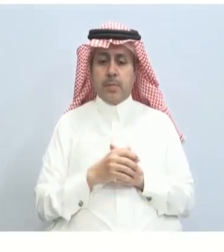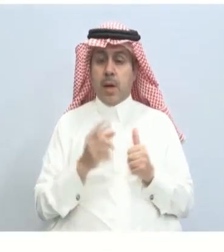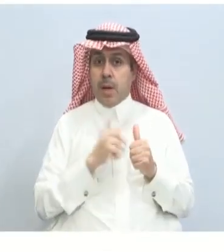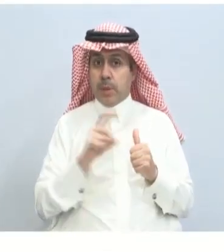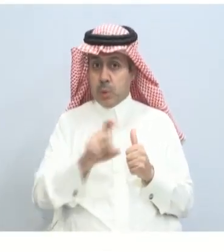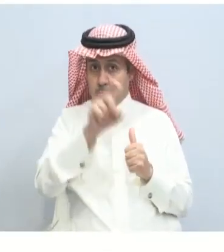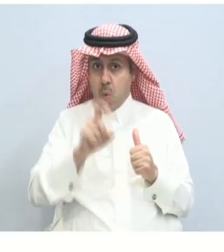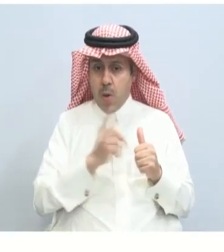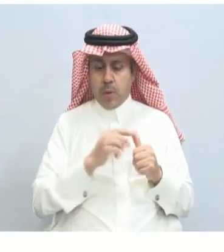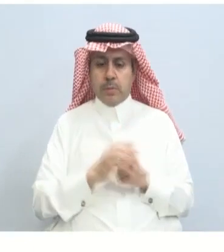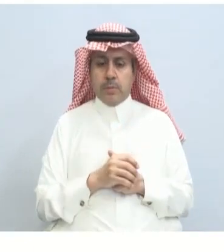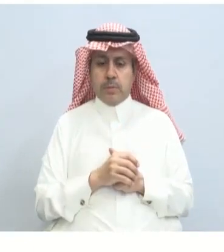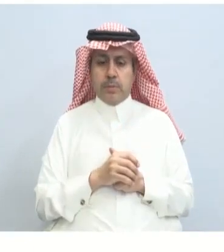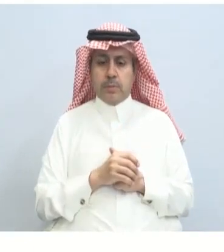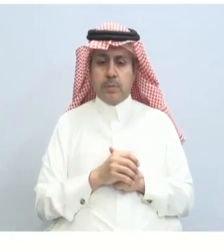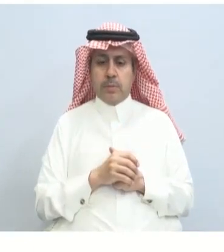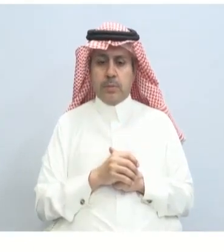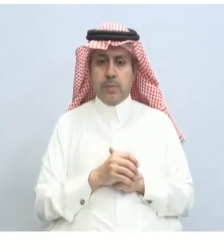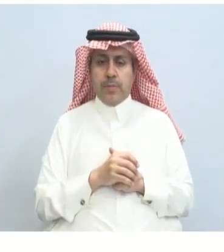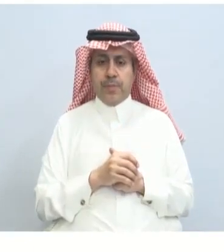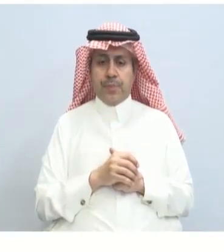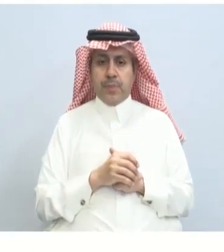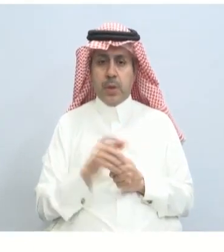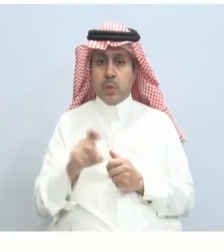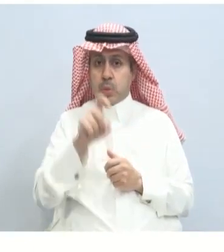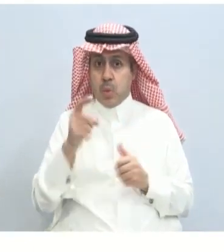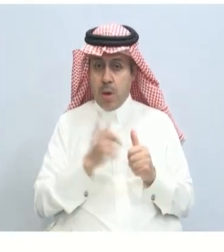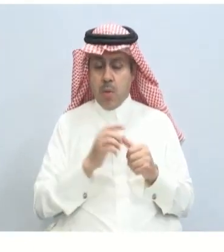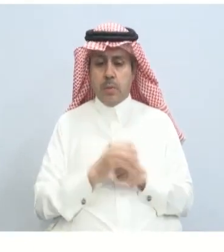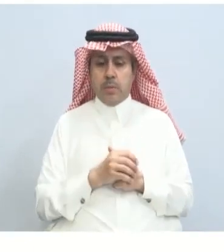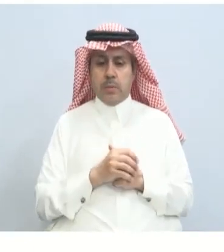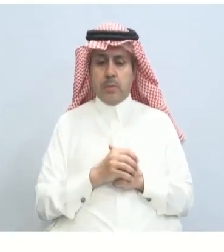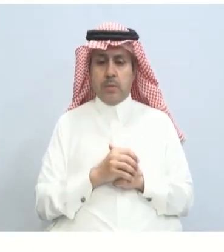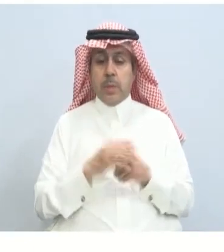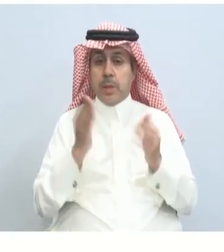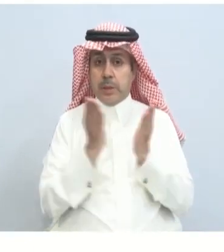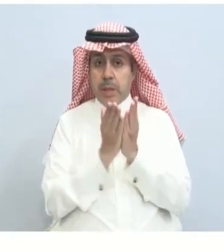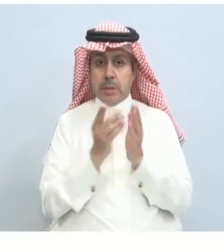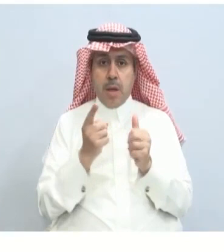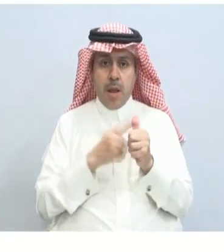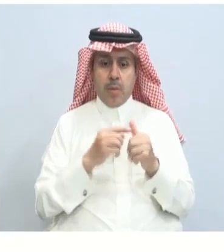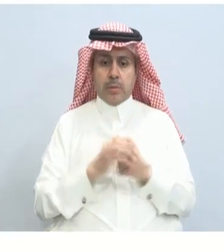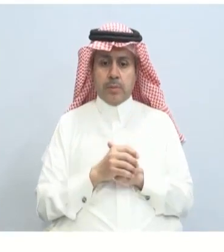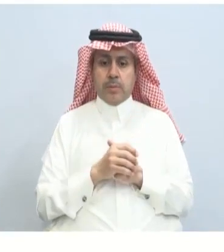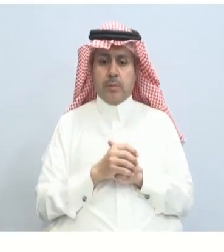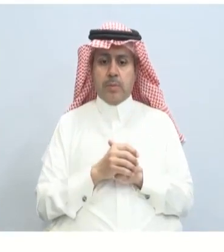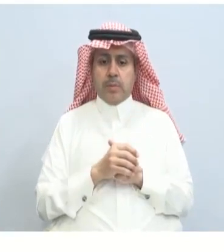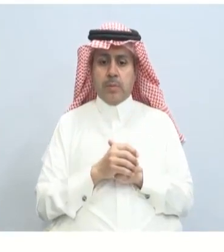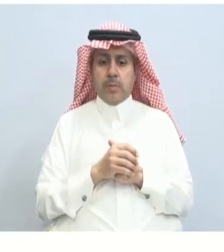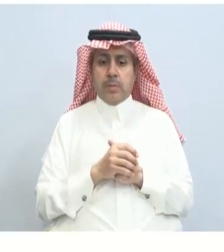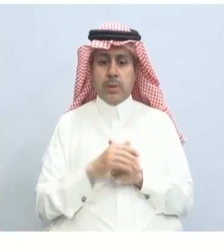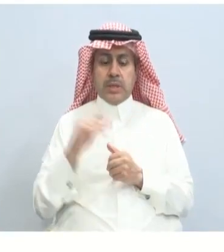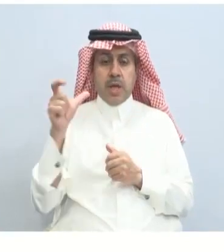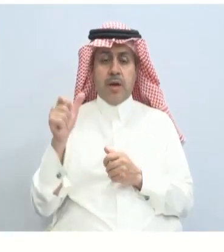السؤال الاول طبعا السؤال الاول جاي حله من الدرس الاول ايضا قال لك اذا كان ساين ثيتا